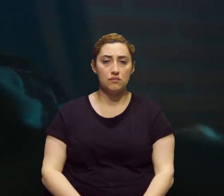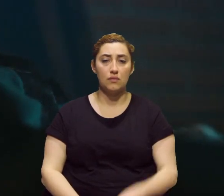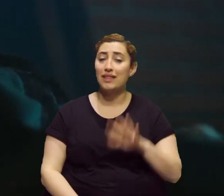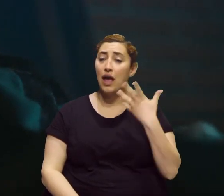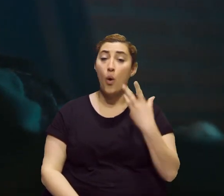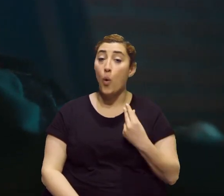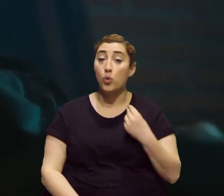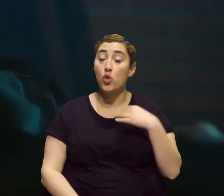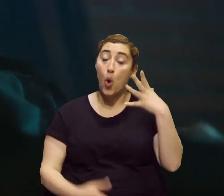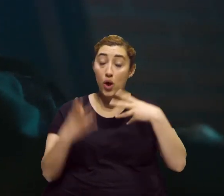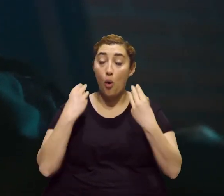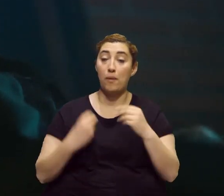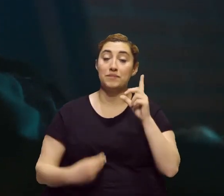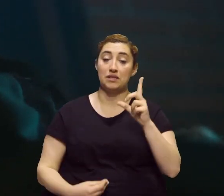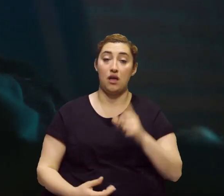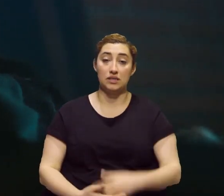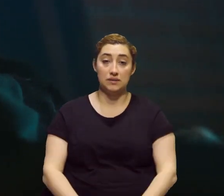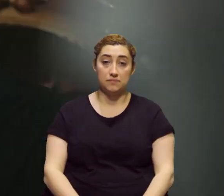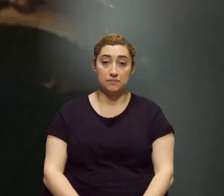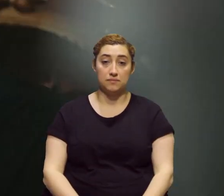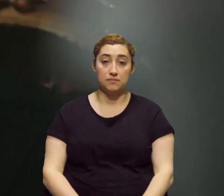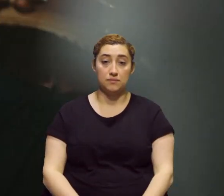Neler olup bittiğini öğrenmemiz lazım.